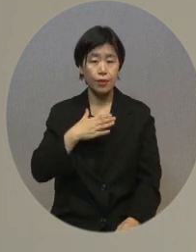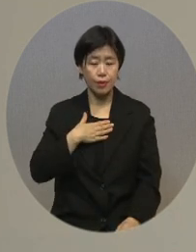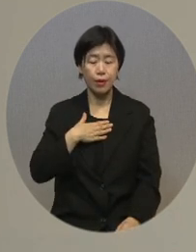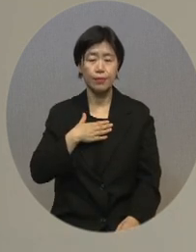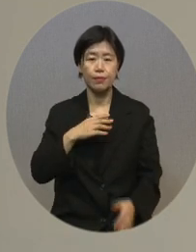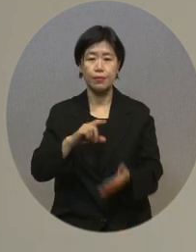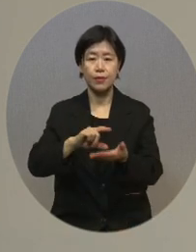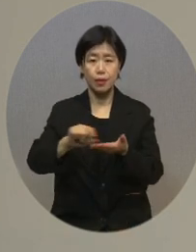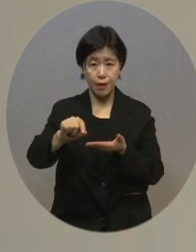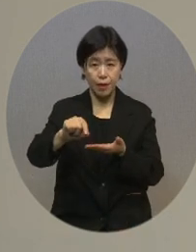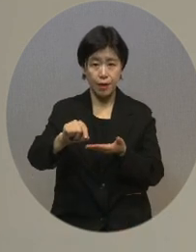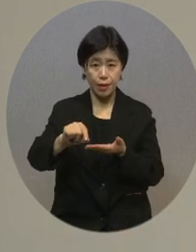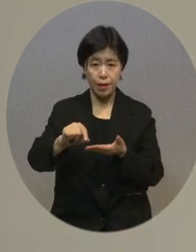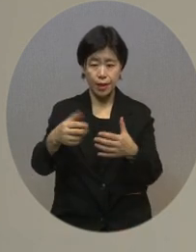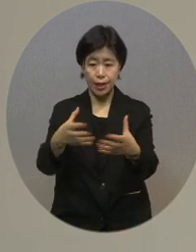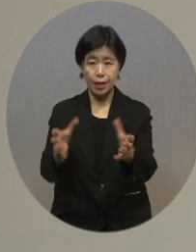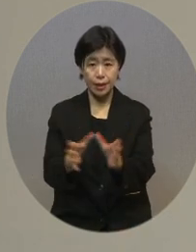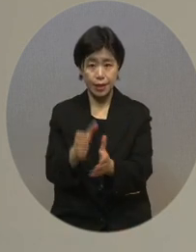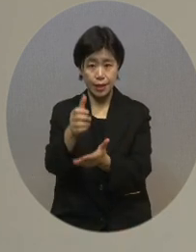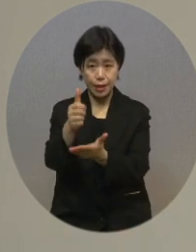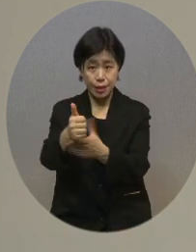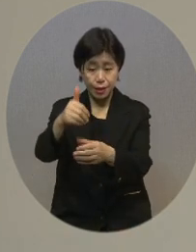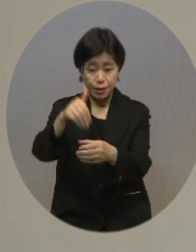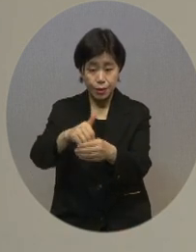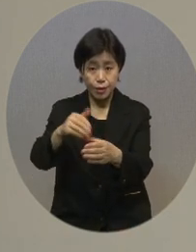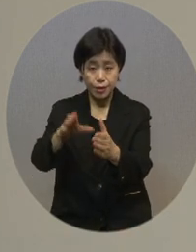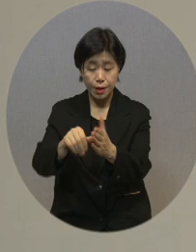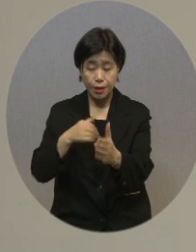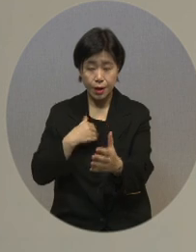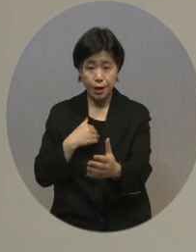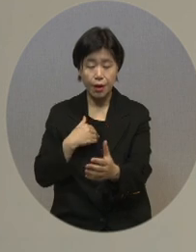기초단체장 선거에 출마해서 당선이 되었습니다.